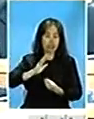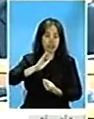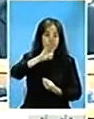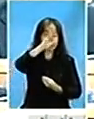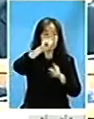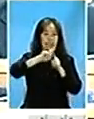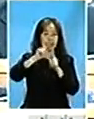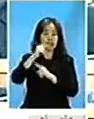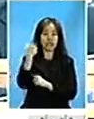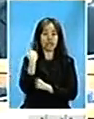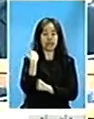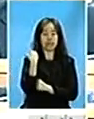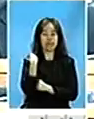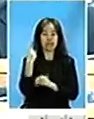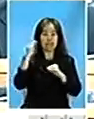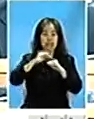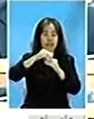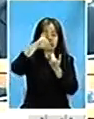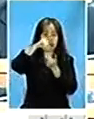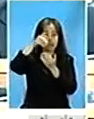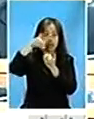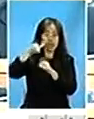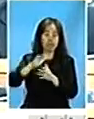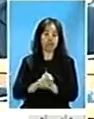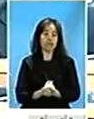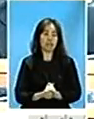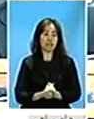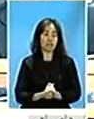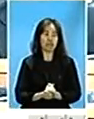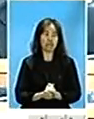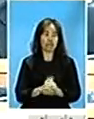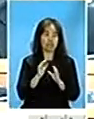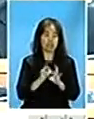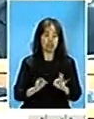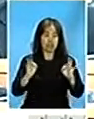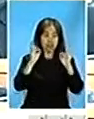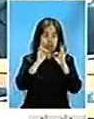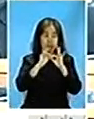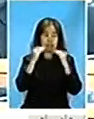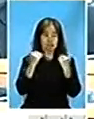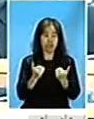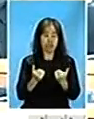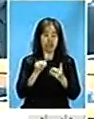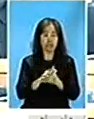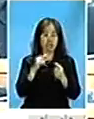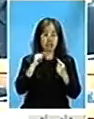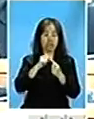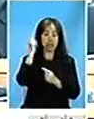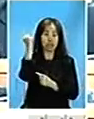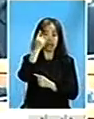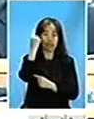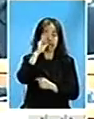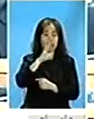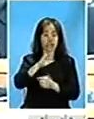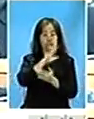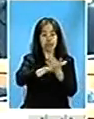ๆการส่งออกจะเพิ่มขึ้นเรื่อยๆแล้วที่สำคัญที่สุดครับท่านประธานวันนี้เนี่ยการท่องเที่ยวของประเทศ